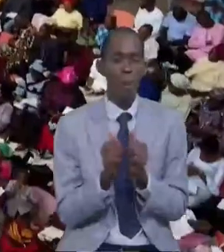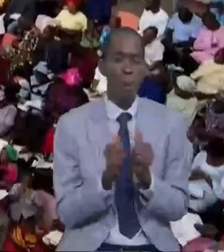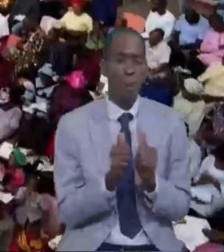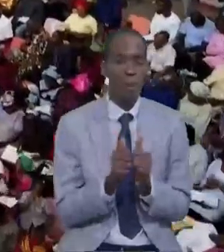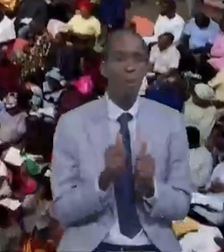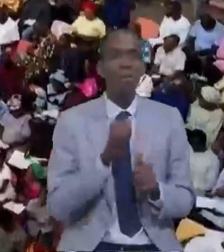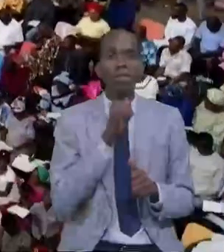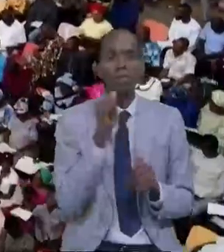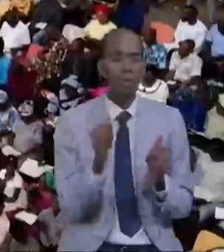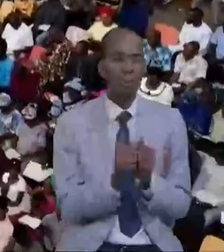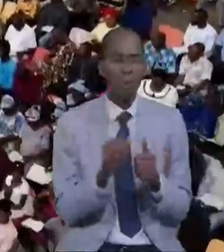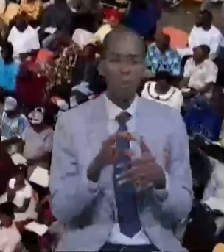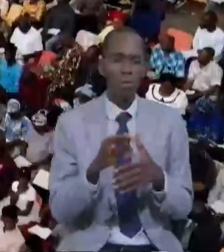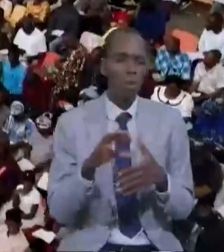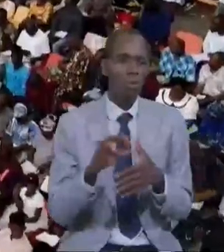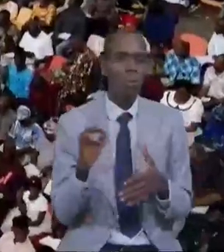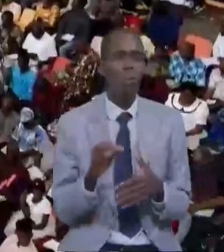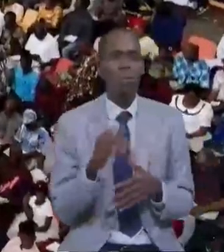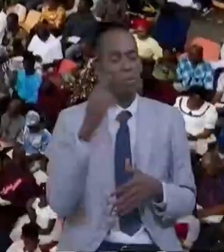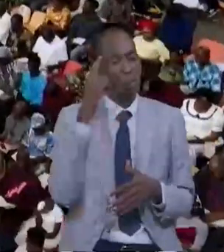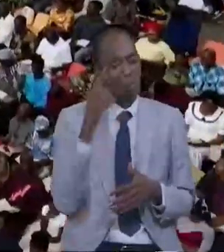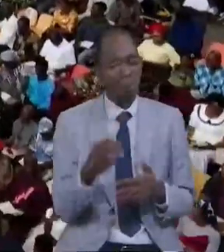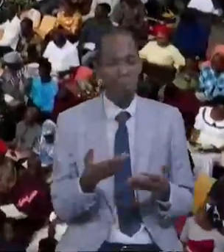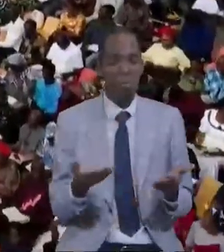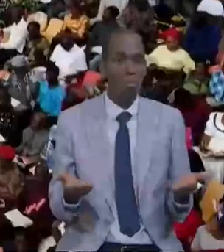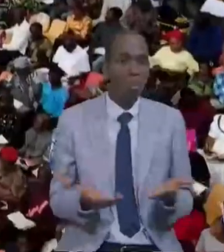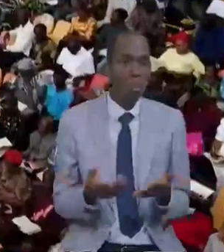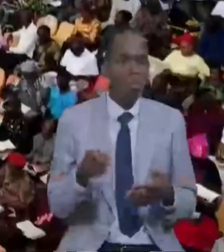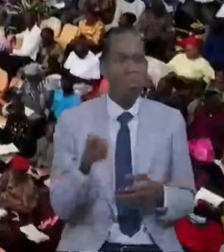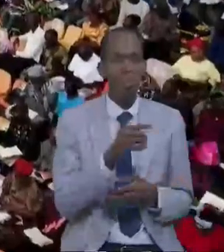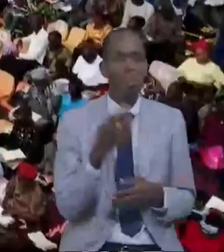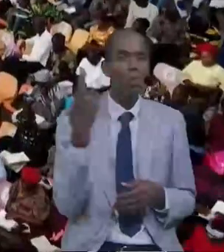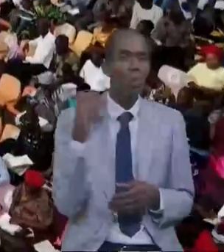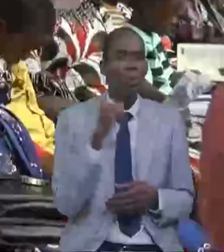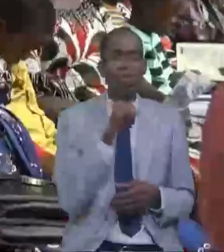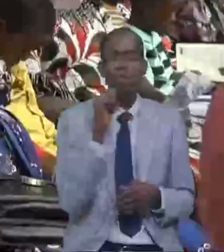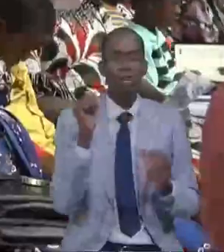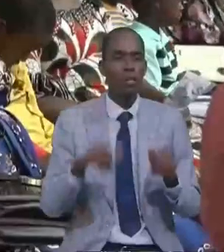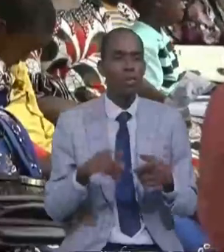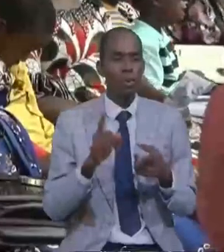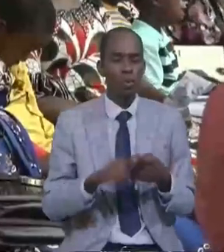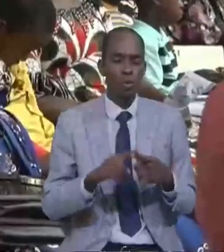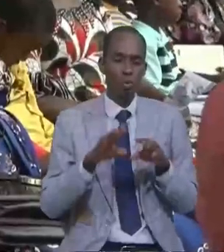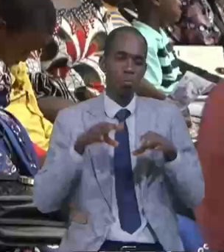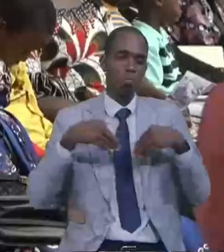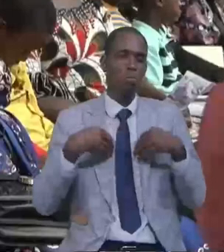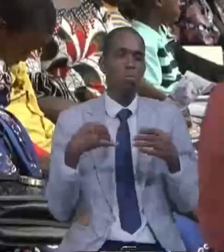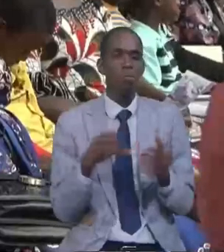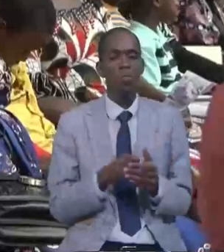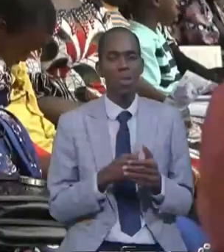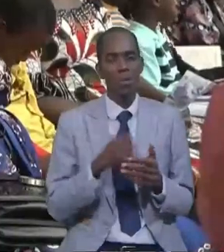vous ne pouvez pas la supporter. Les chrétiens charnels, quel que soit ce qu'ils veulent